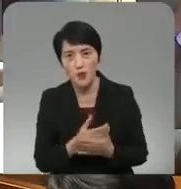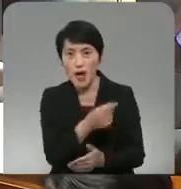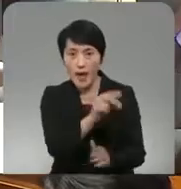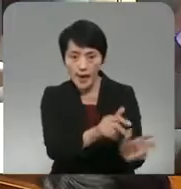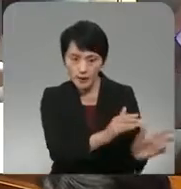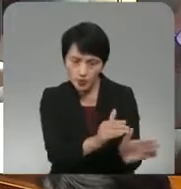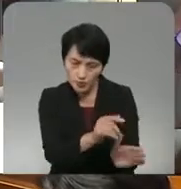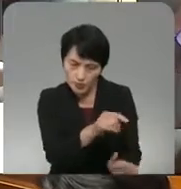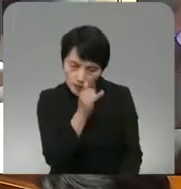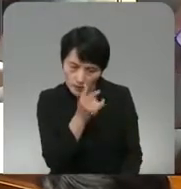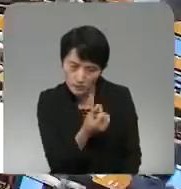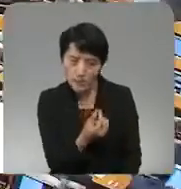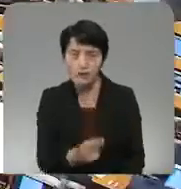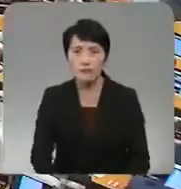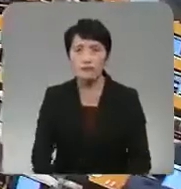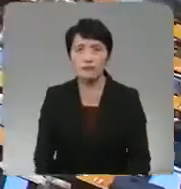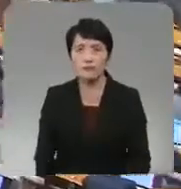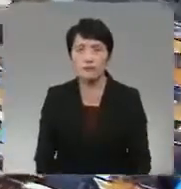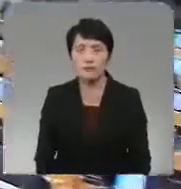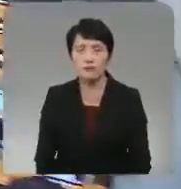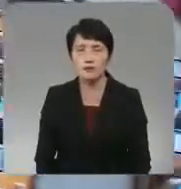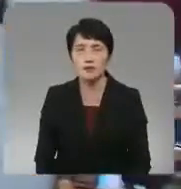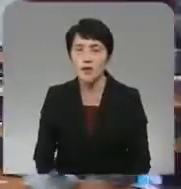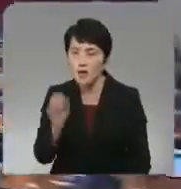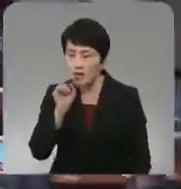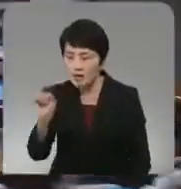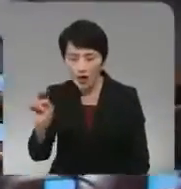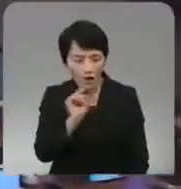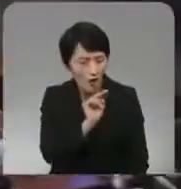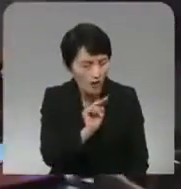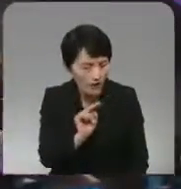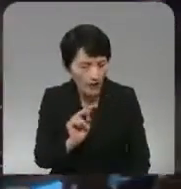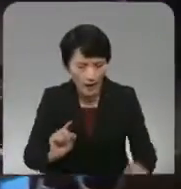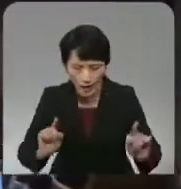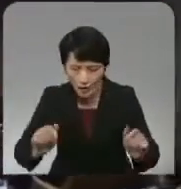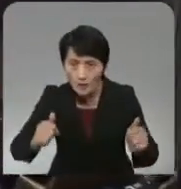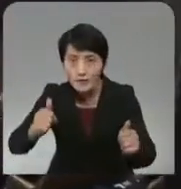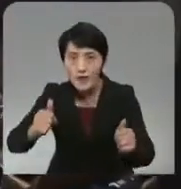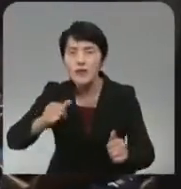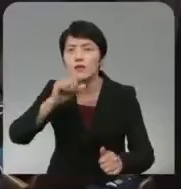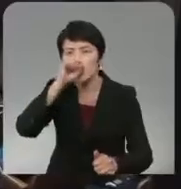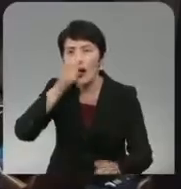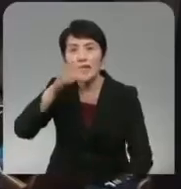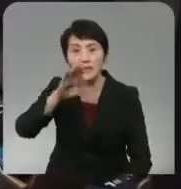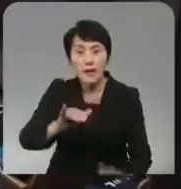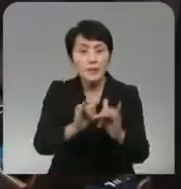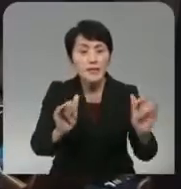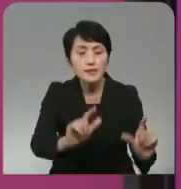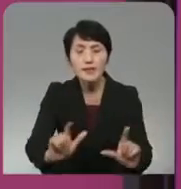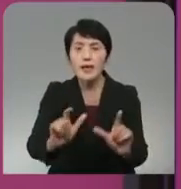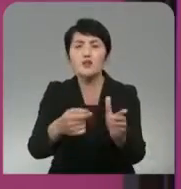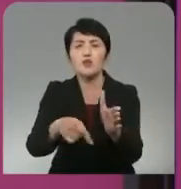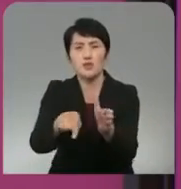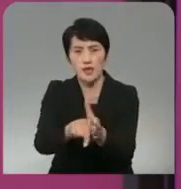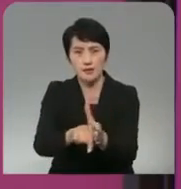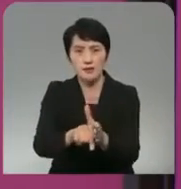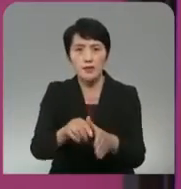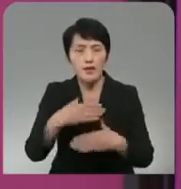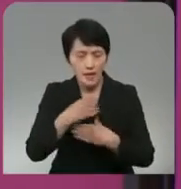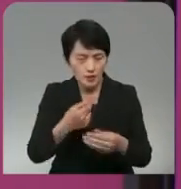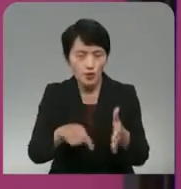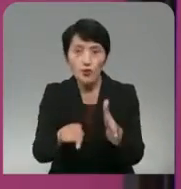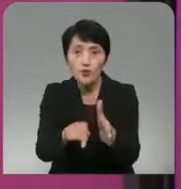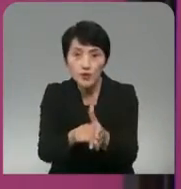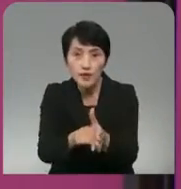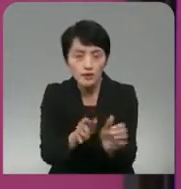он особо подчеркнул что владельцы малого бизнеса и социально незащищенные слои населения по несли колоссальные